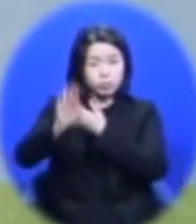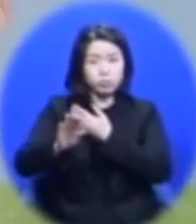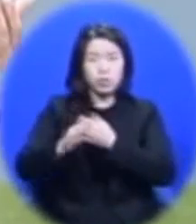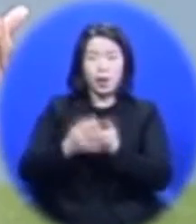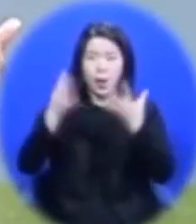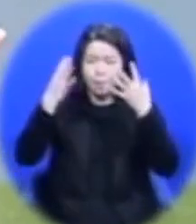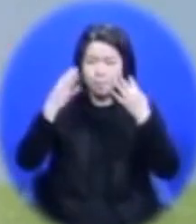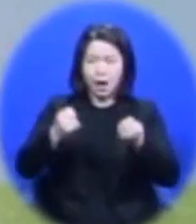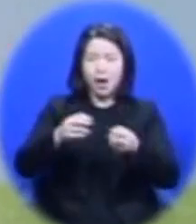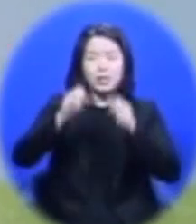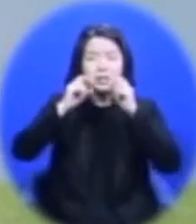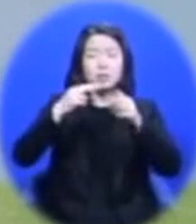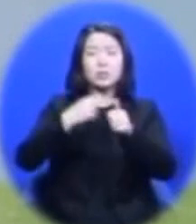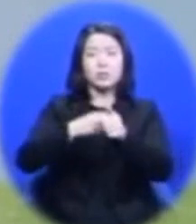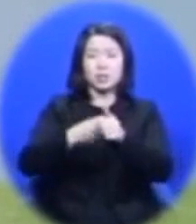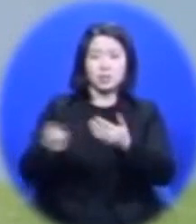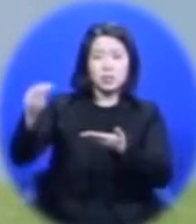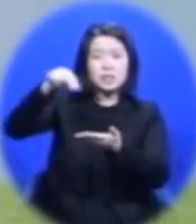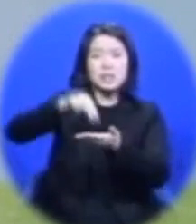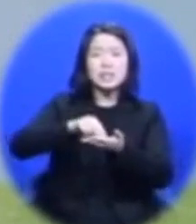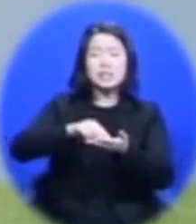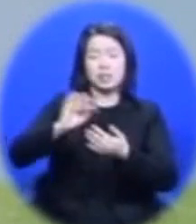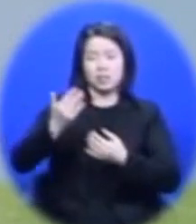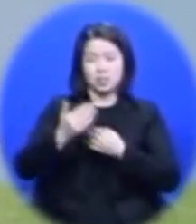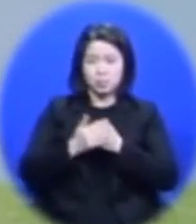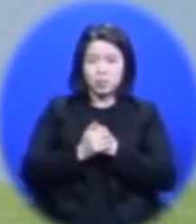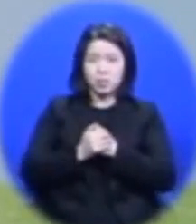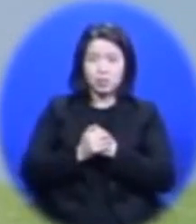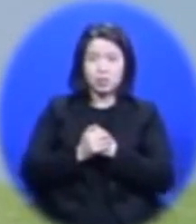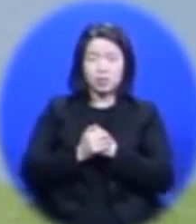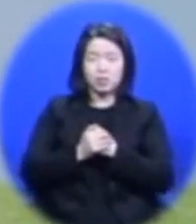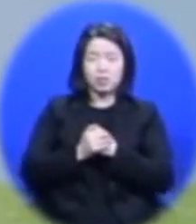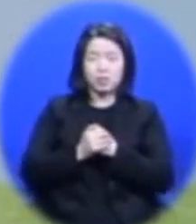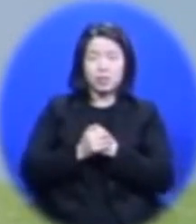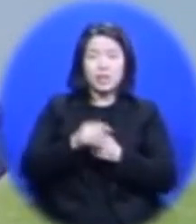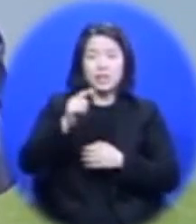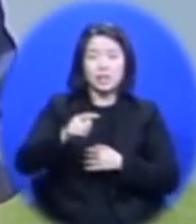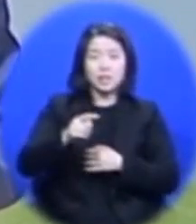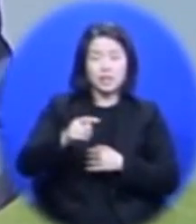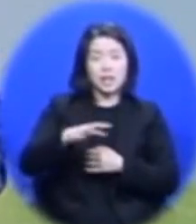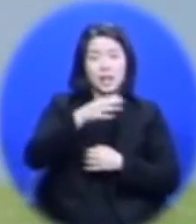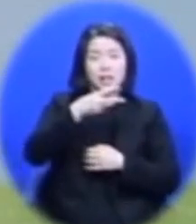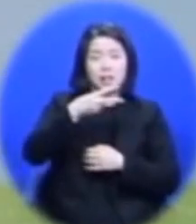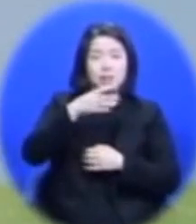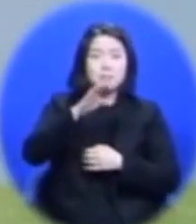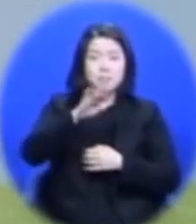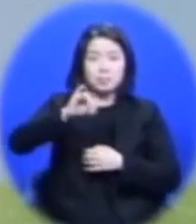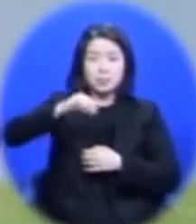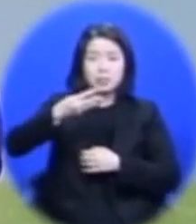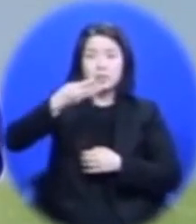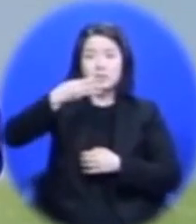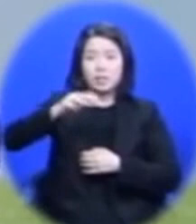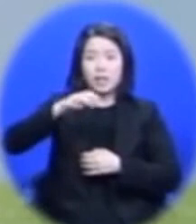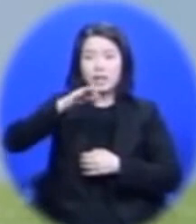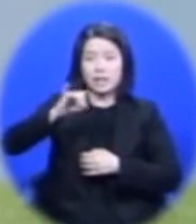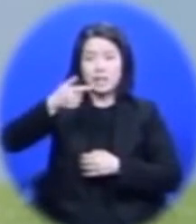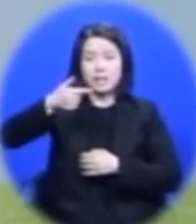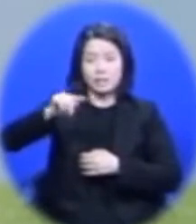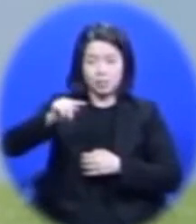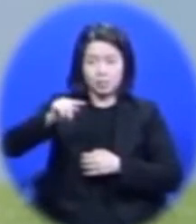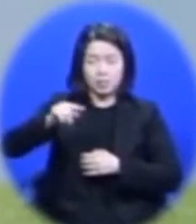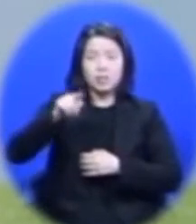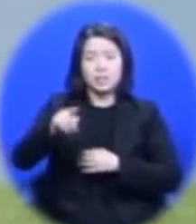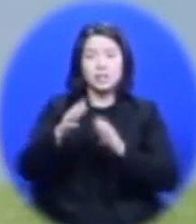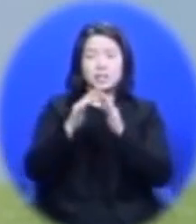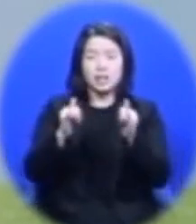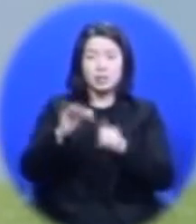수많은 선교사님들을 일으켜냈습니다. 이 데이빗 브레인러드가 왜 이런 영향력을